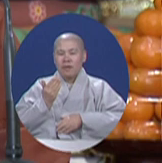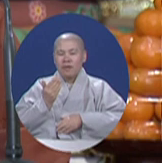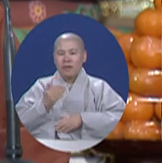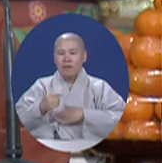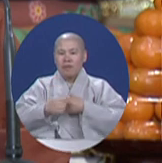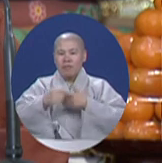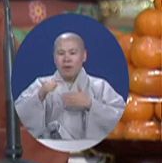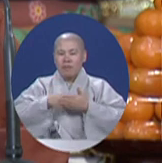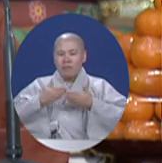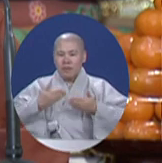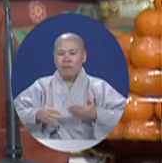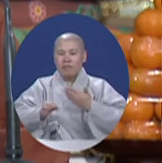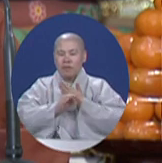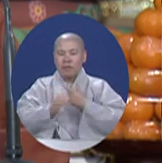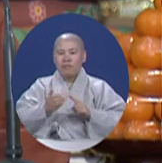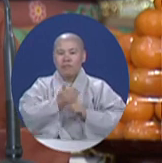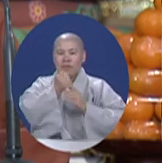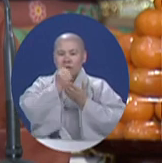마음 하나 쉬면 부처다.